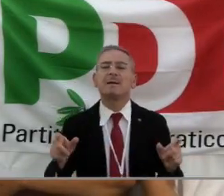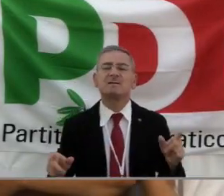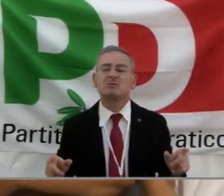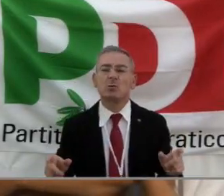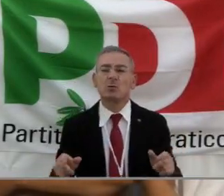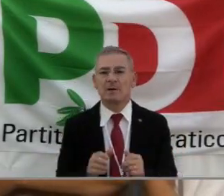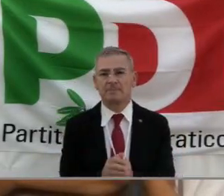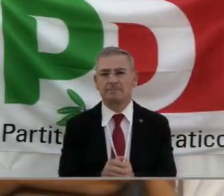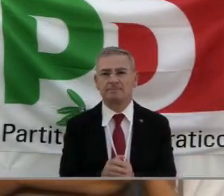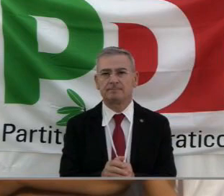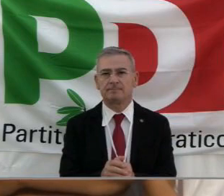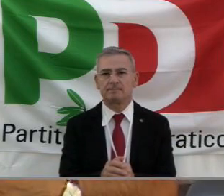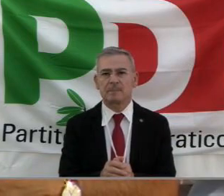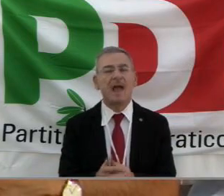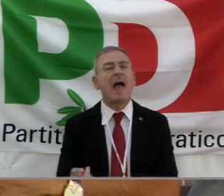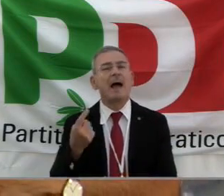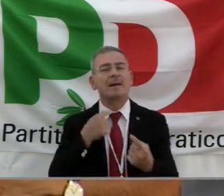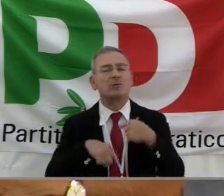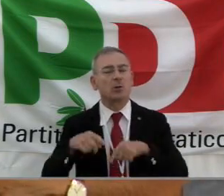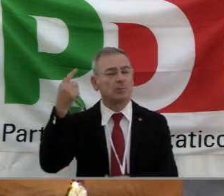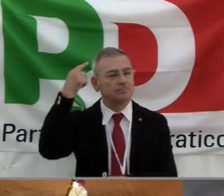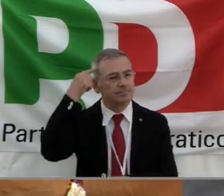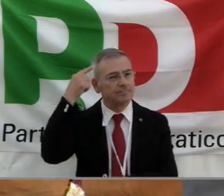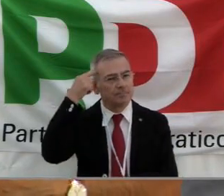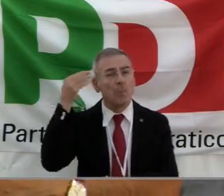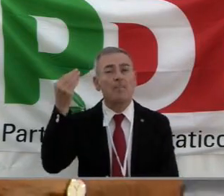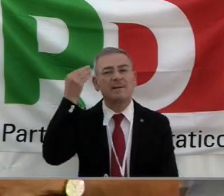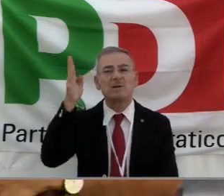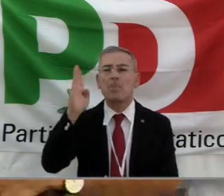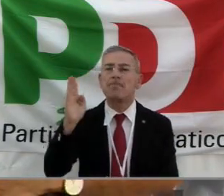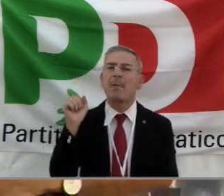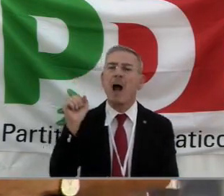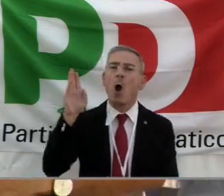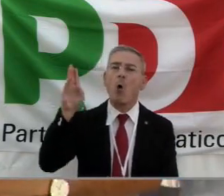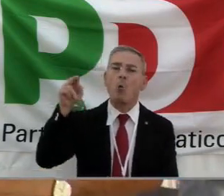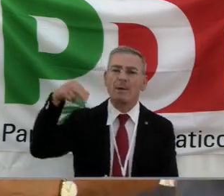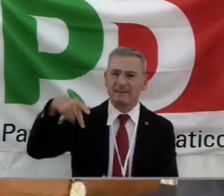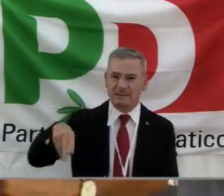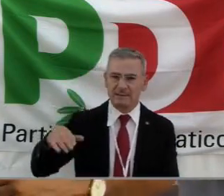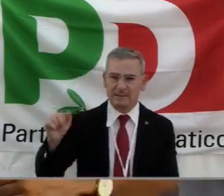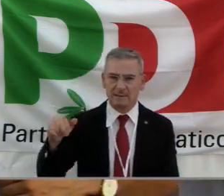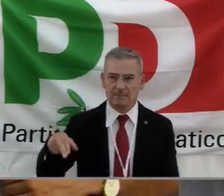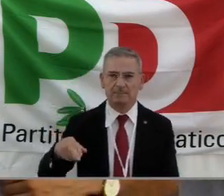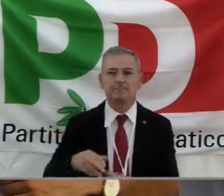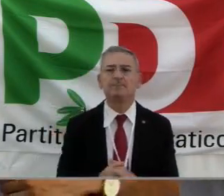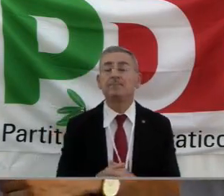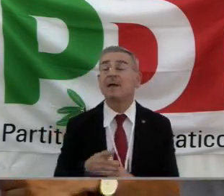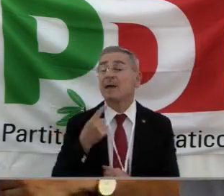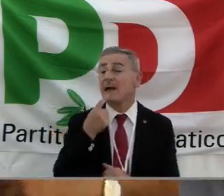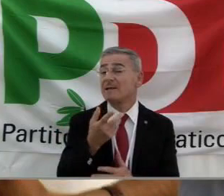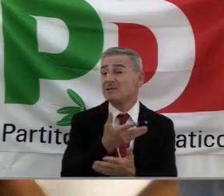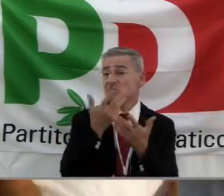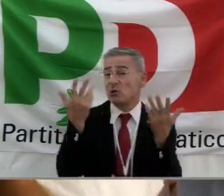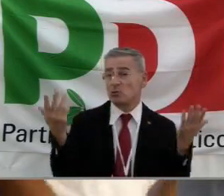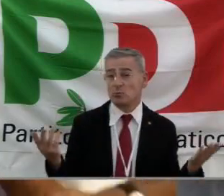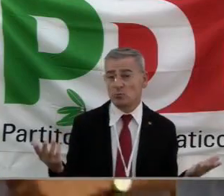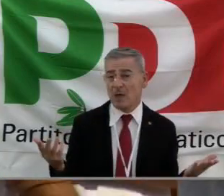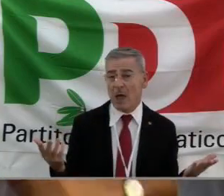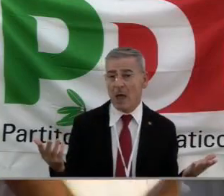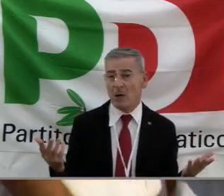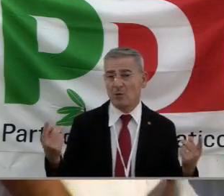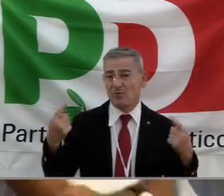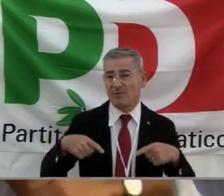mia testa un pensiero di Bauman che per me dice tutto della sfida democratica